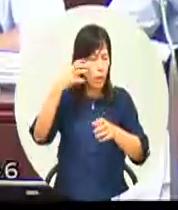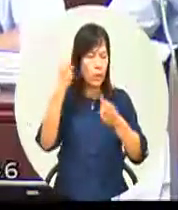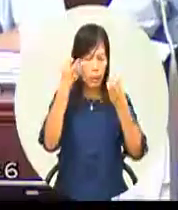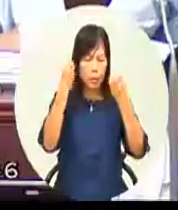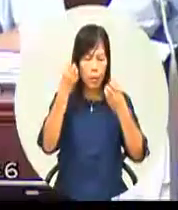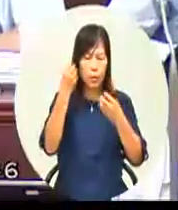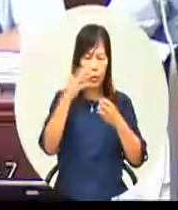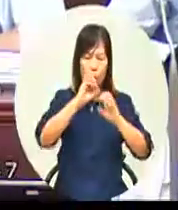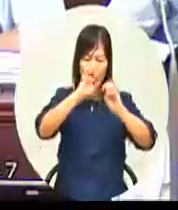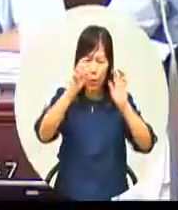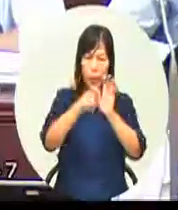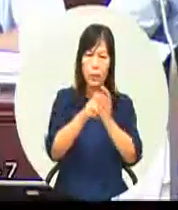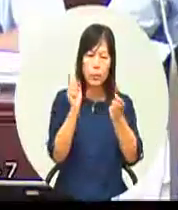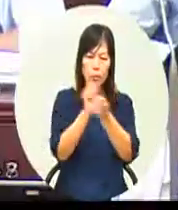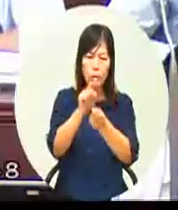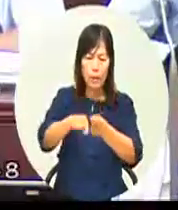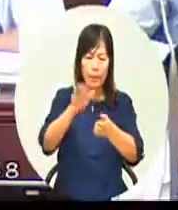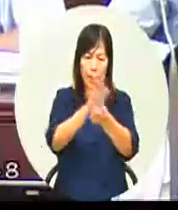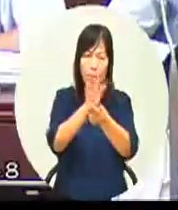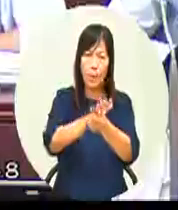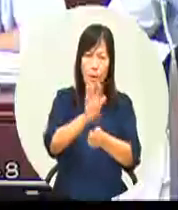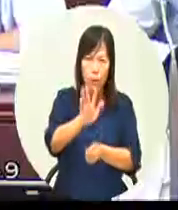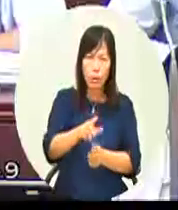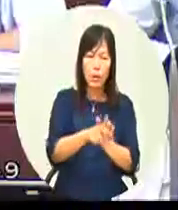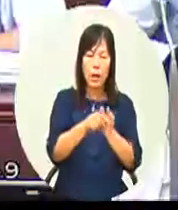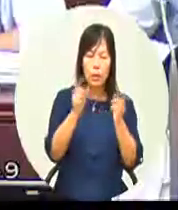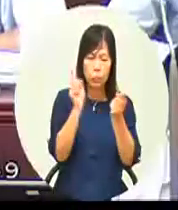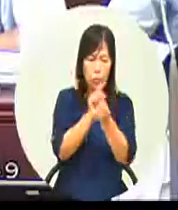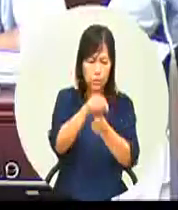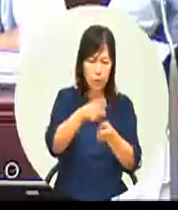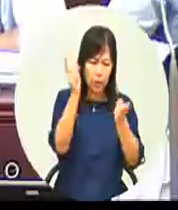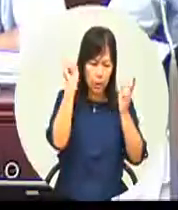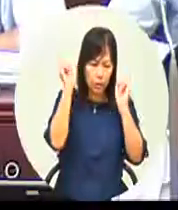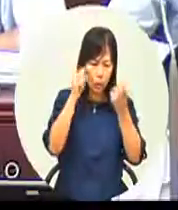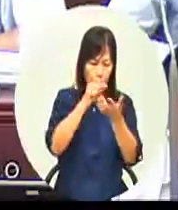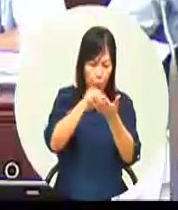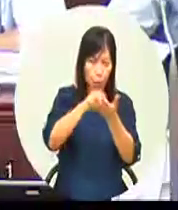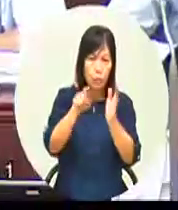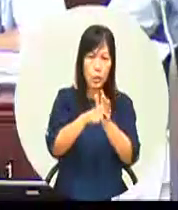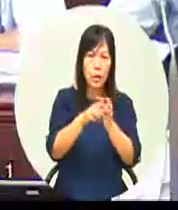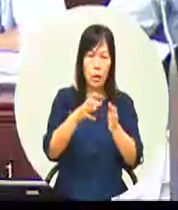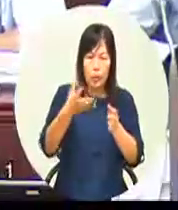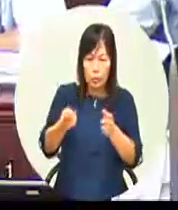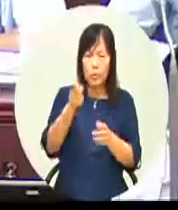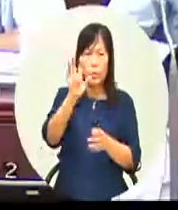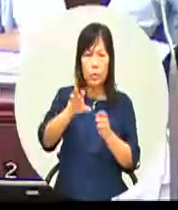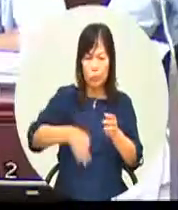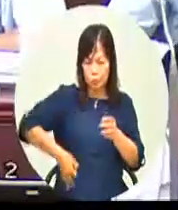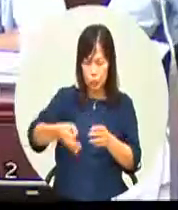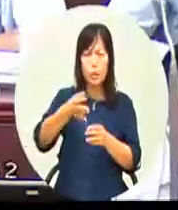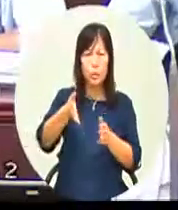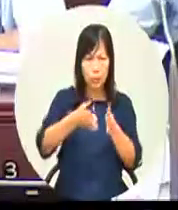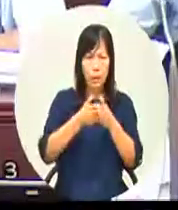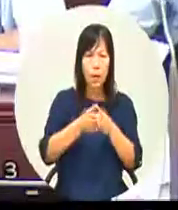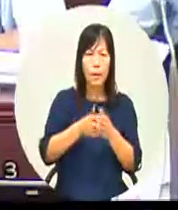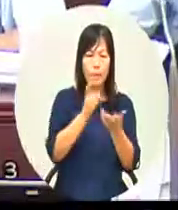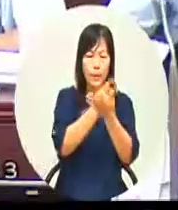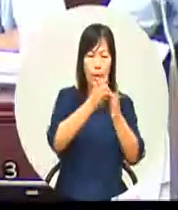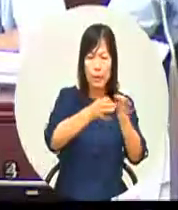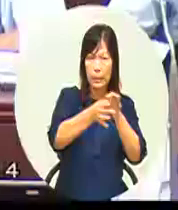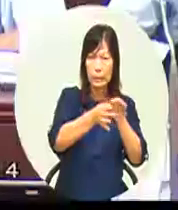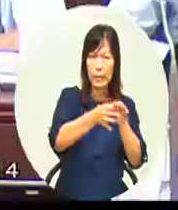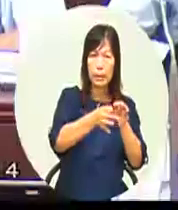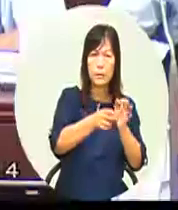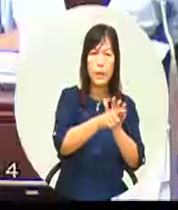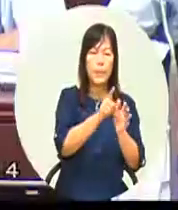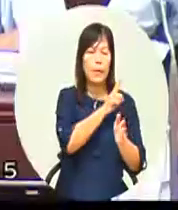跟景点的加值。那至于宝可梦这个部分，它是有版权而且要付费的，所以所有的商家他们当然可